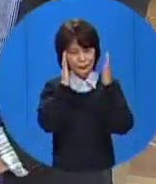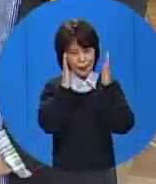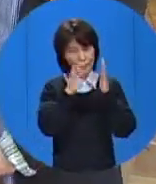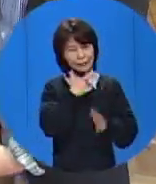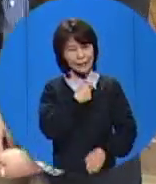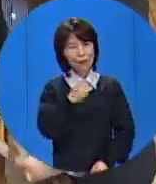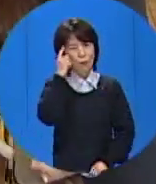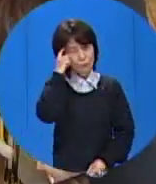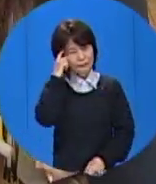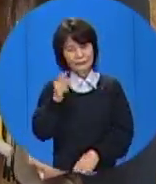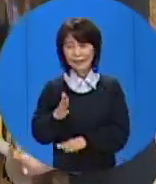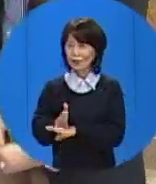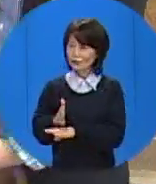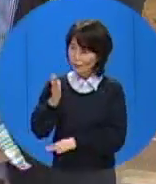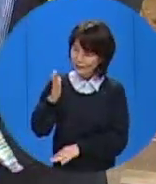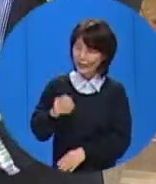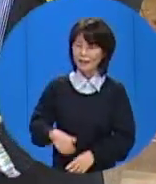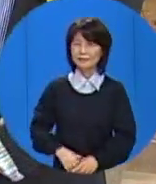ます。ありがとうございました。